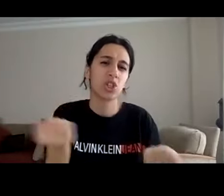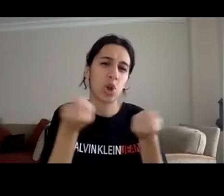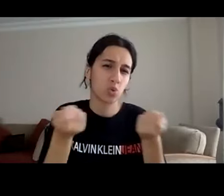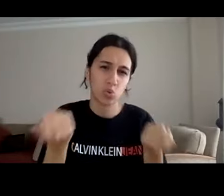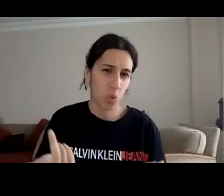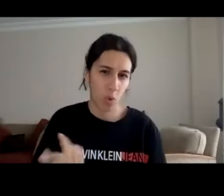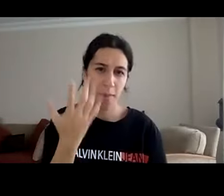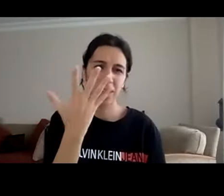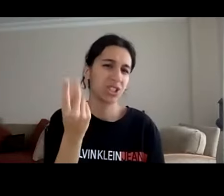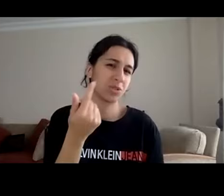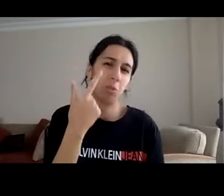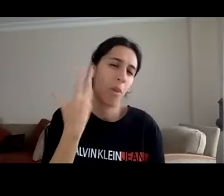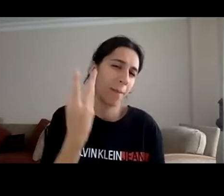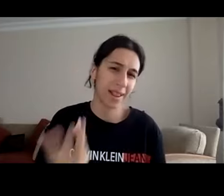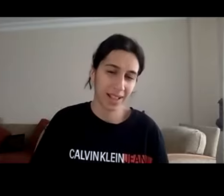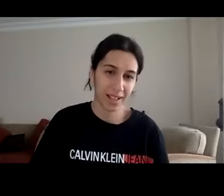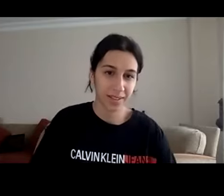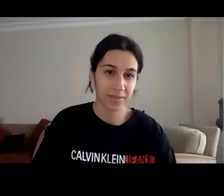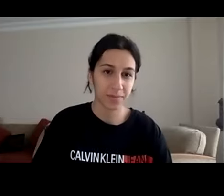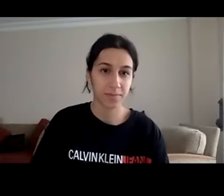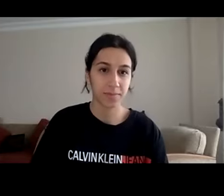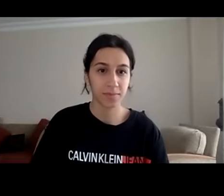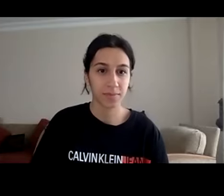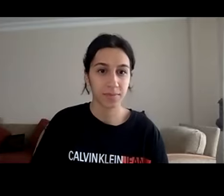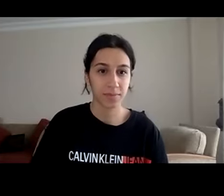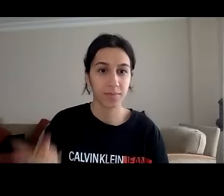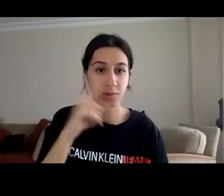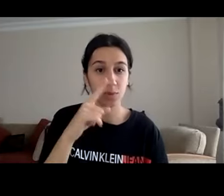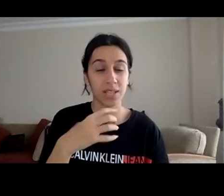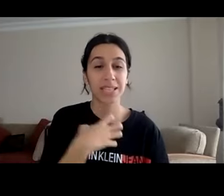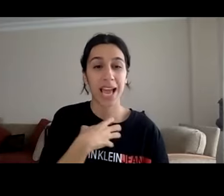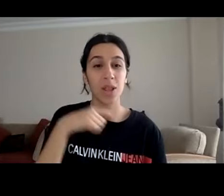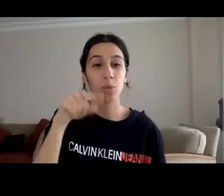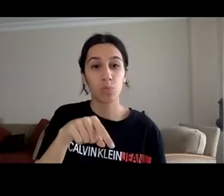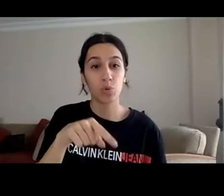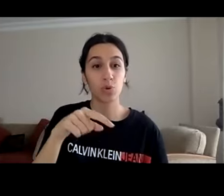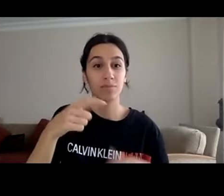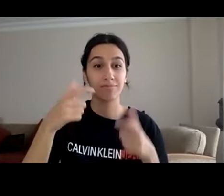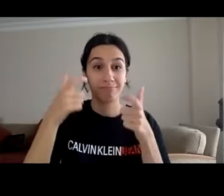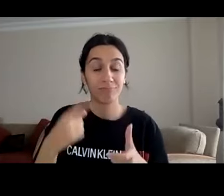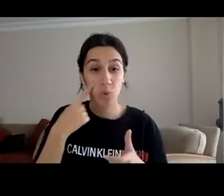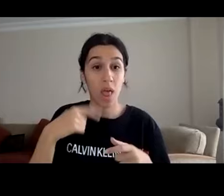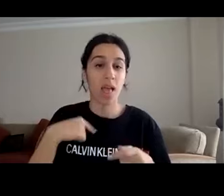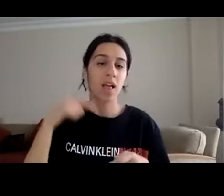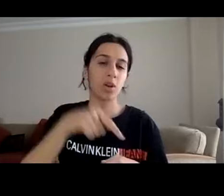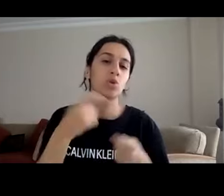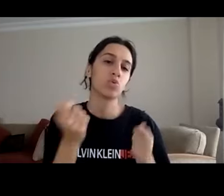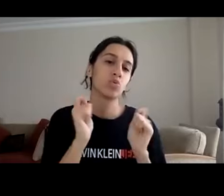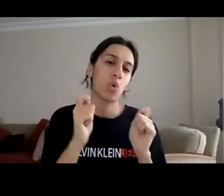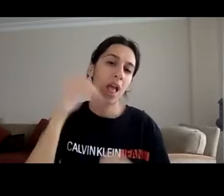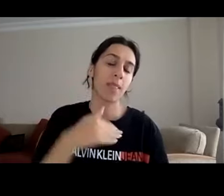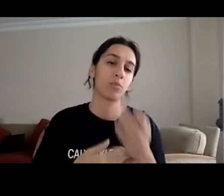Araştırmacı yetiştirmeye çalışıyoruz. O yüzden ben kendimi bu noktaya getirene kadar çok çaba sarf ettim ve yoruldum. Bunu